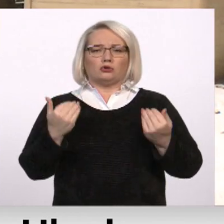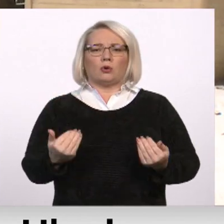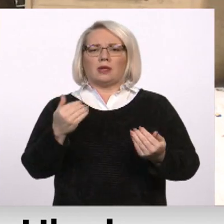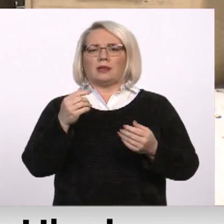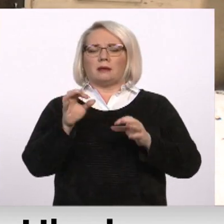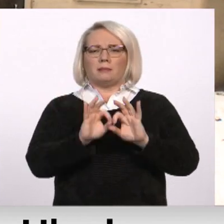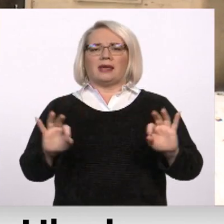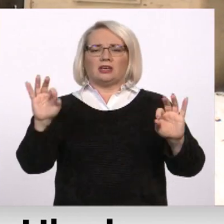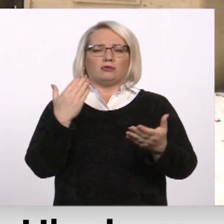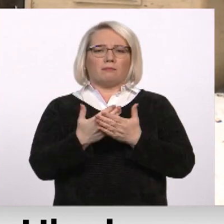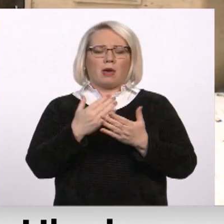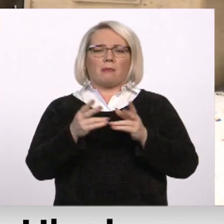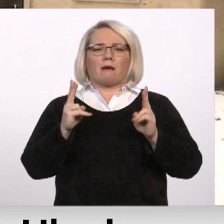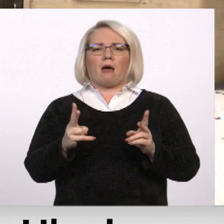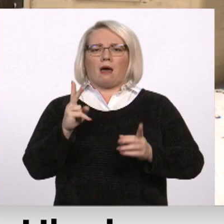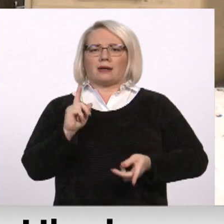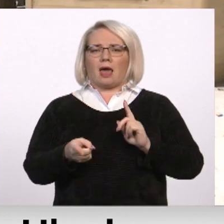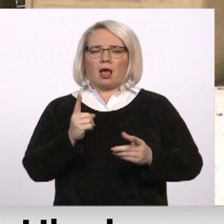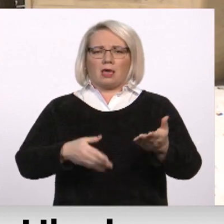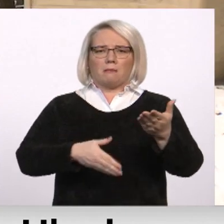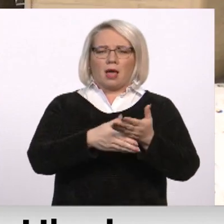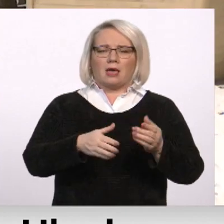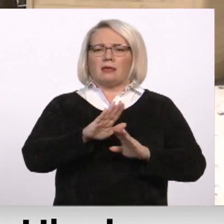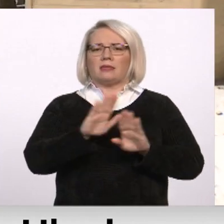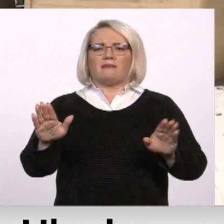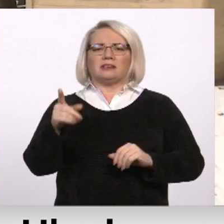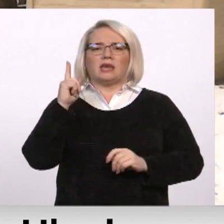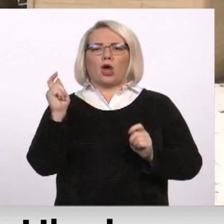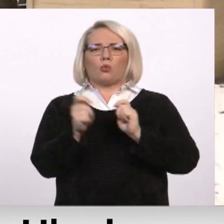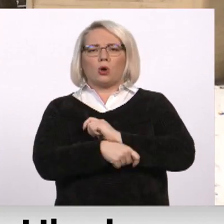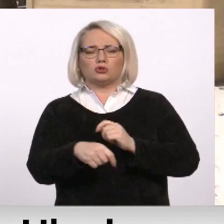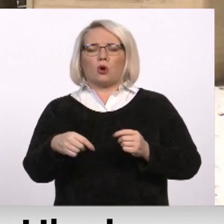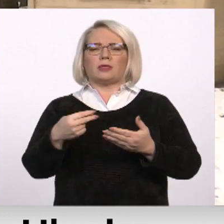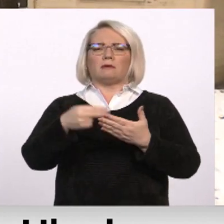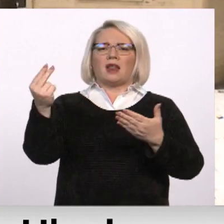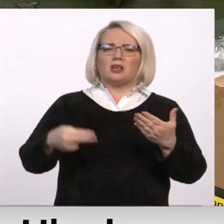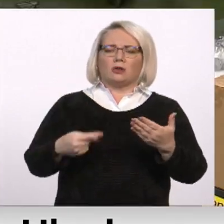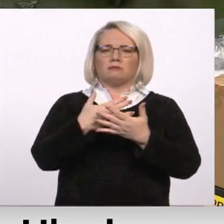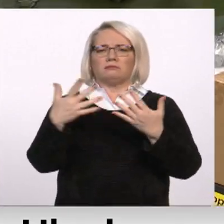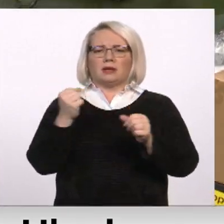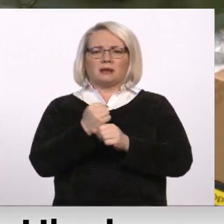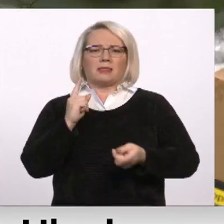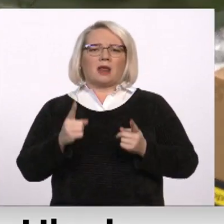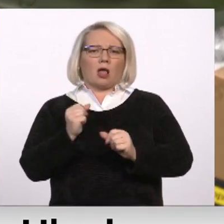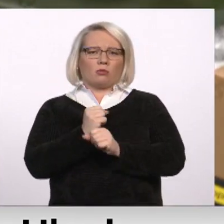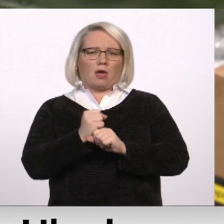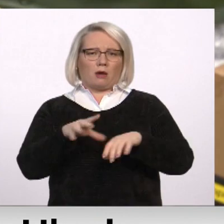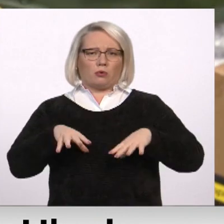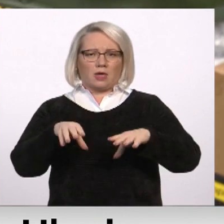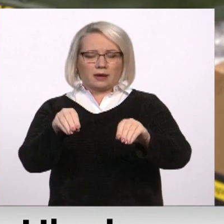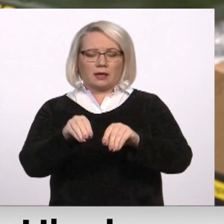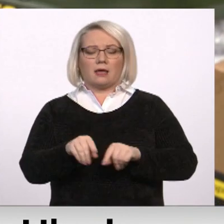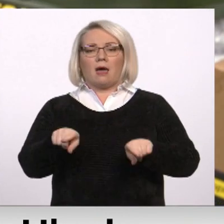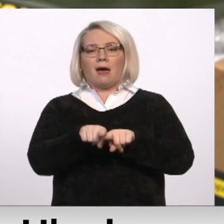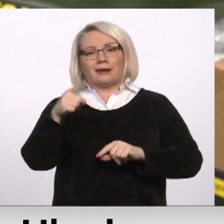kā reāli palīdzēt, nevis tikai nosodīt un rakstīt rezolūcijas, bet darīt reālu darbu. Arī pašiem idejas autoriem